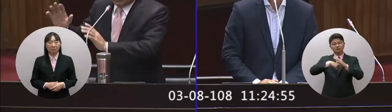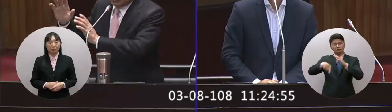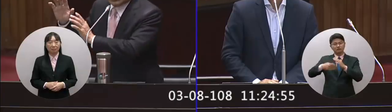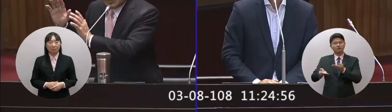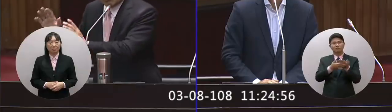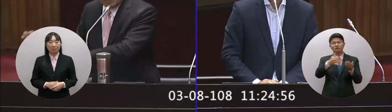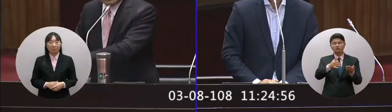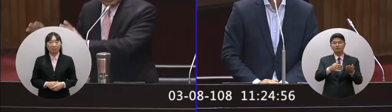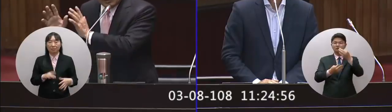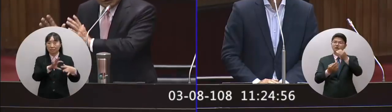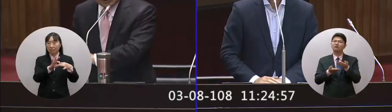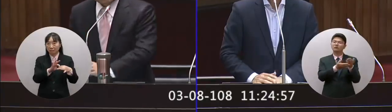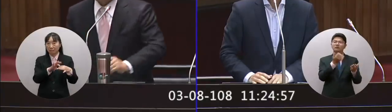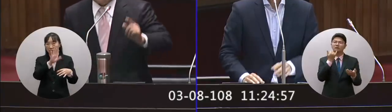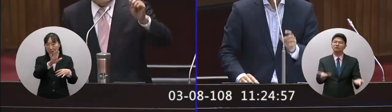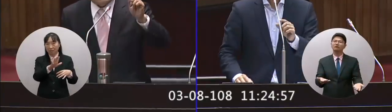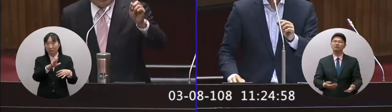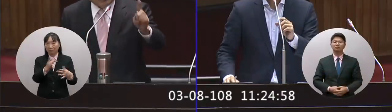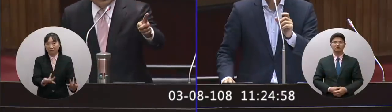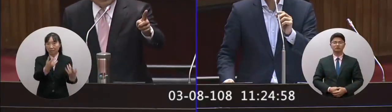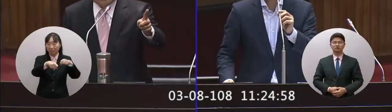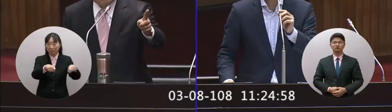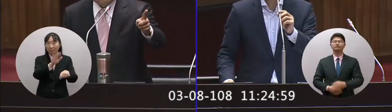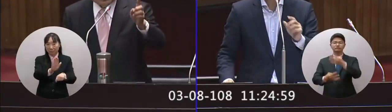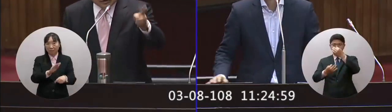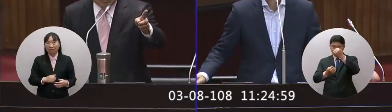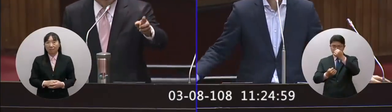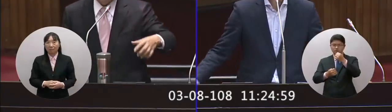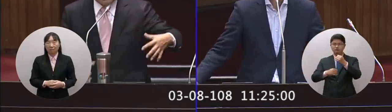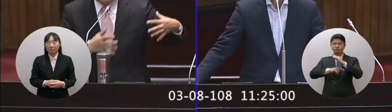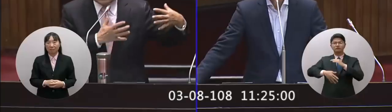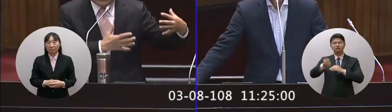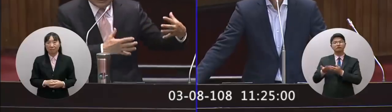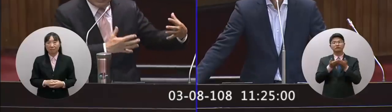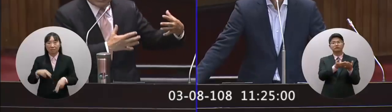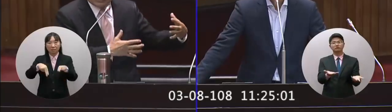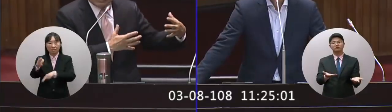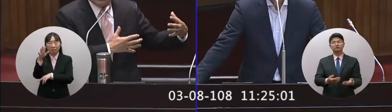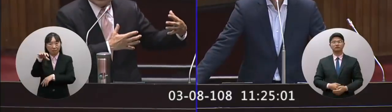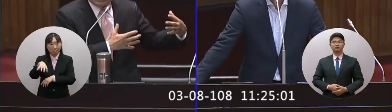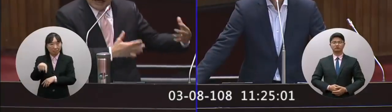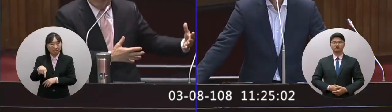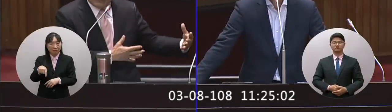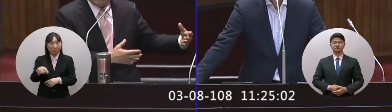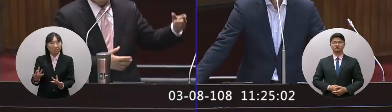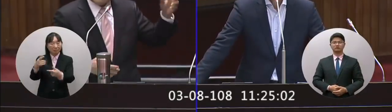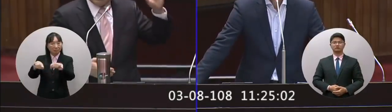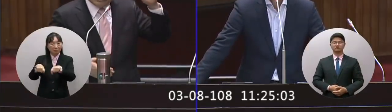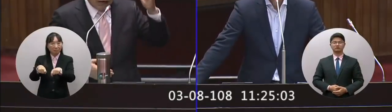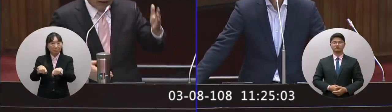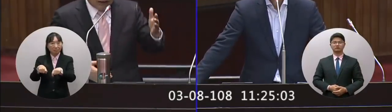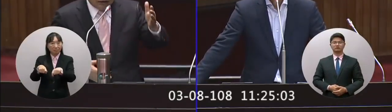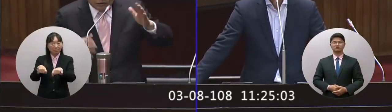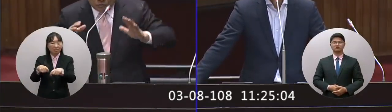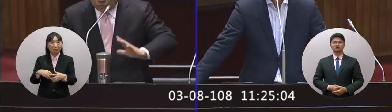院？ 相关的也有已经有草案在过， 什么时候院长 已经有那行政院的草案，这